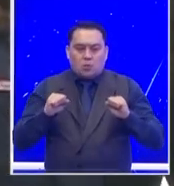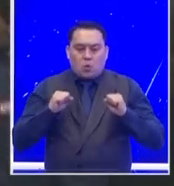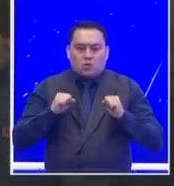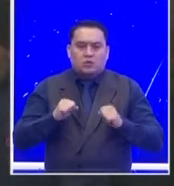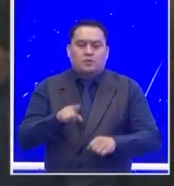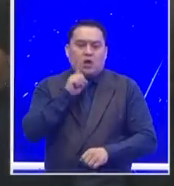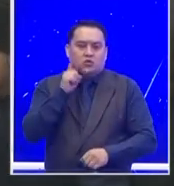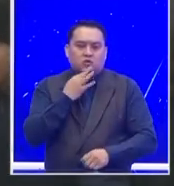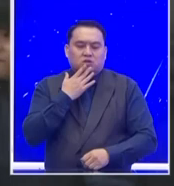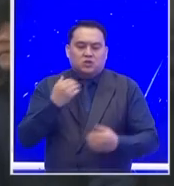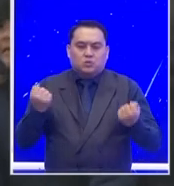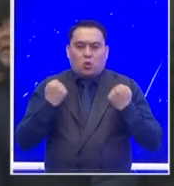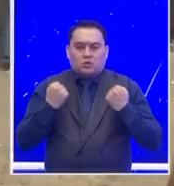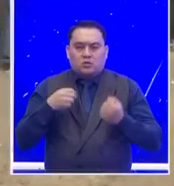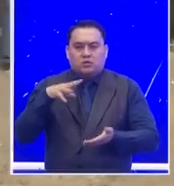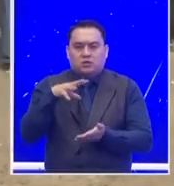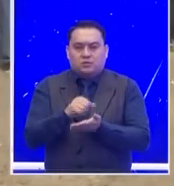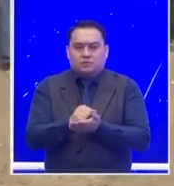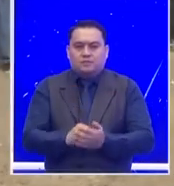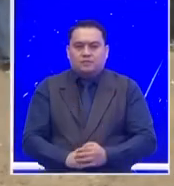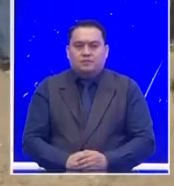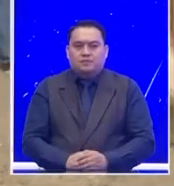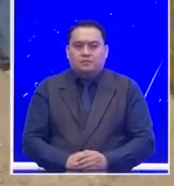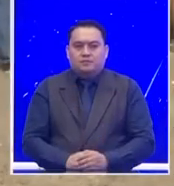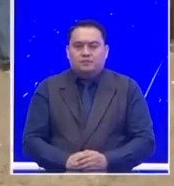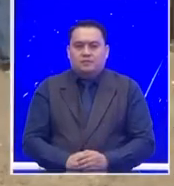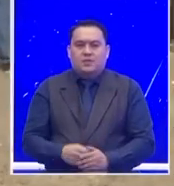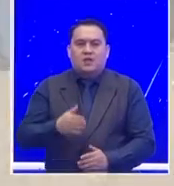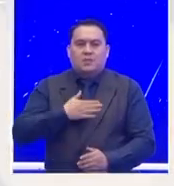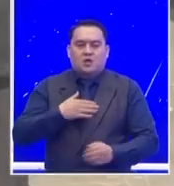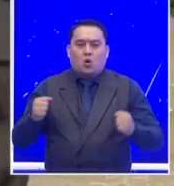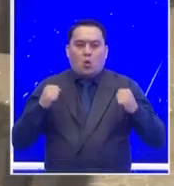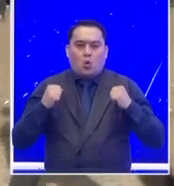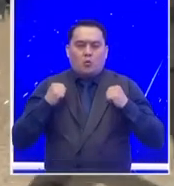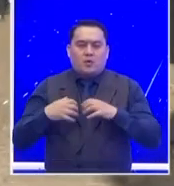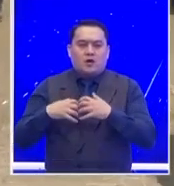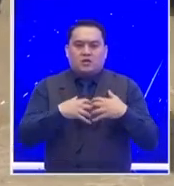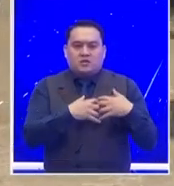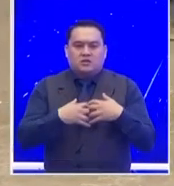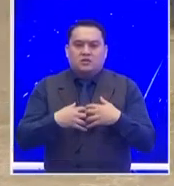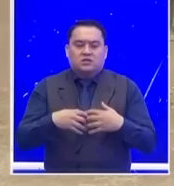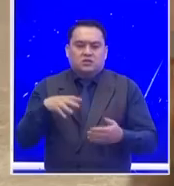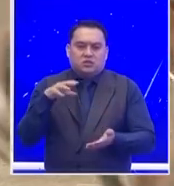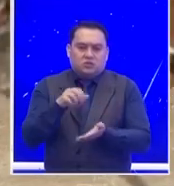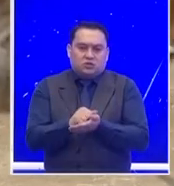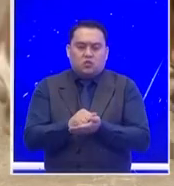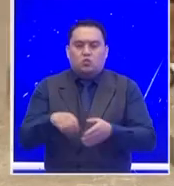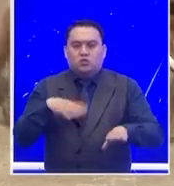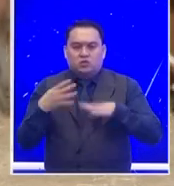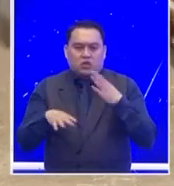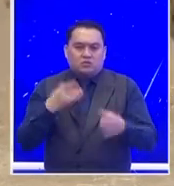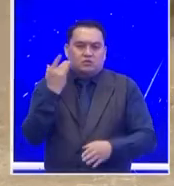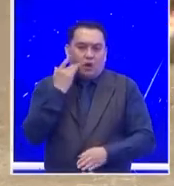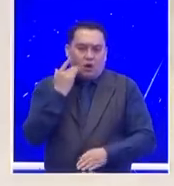приобщения молодежи к национальным видам спорта. Для меня кокпар – это хобби. Я стараюсь часто участвовать в разных